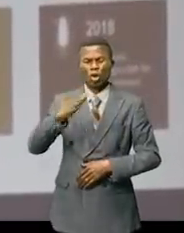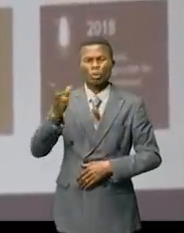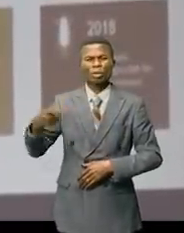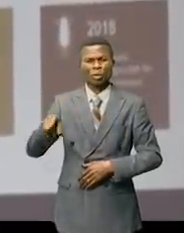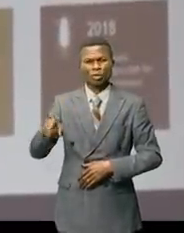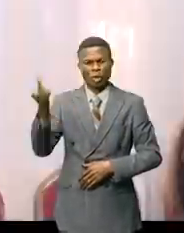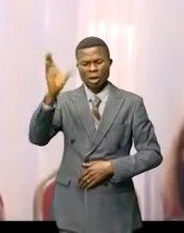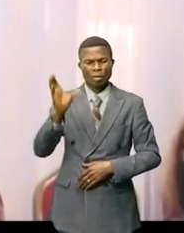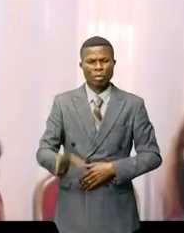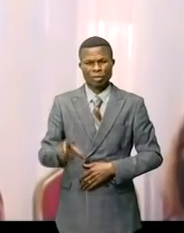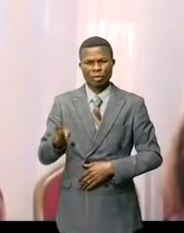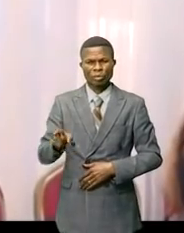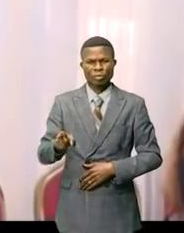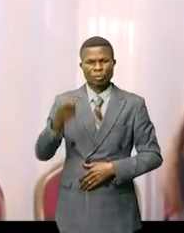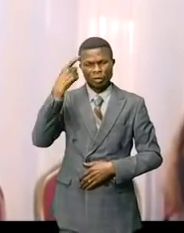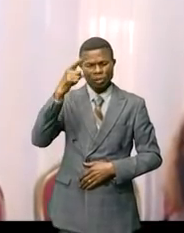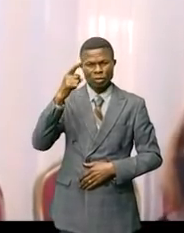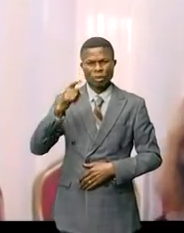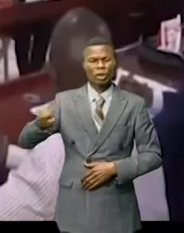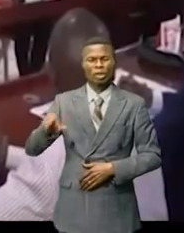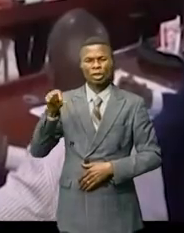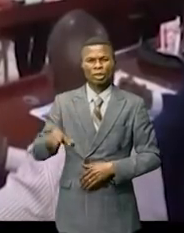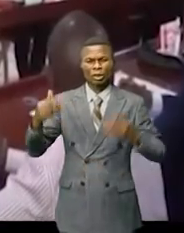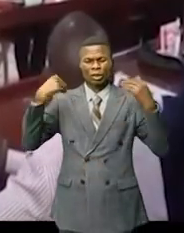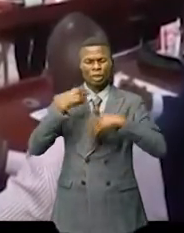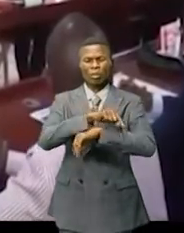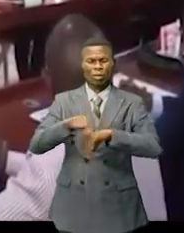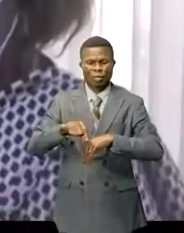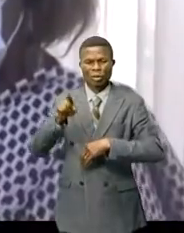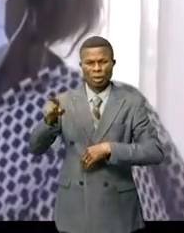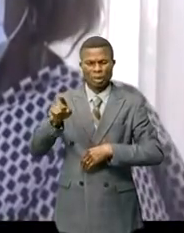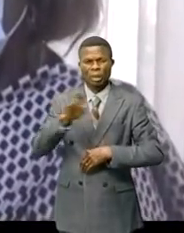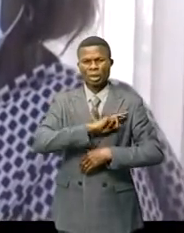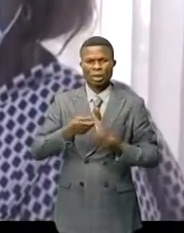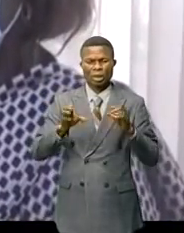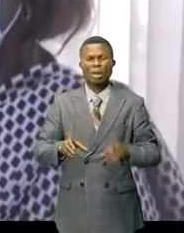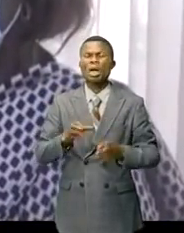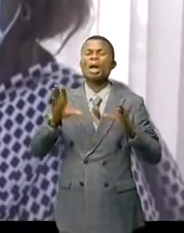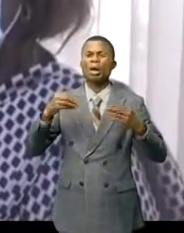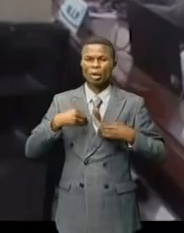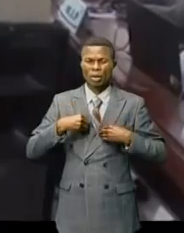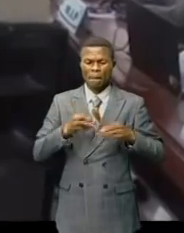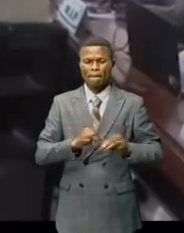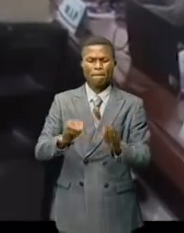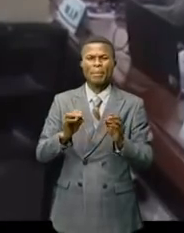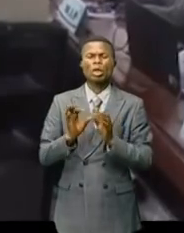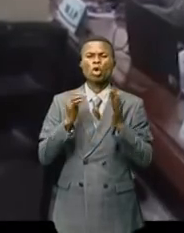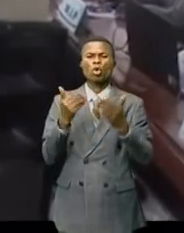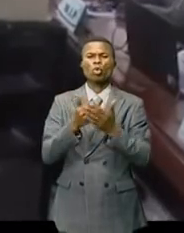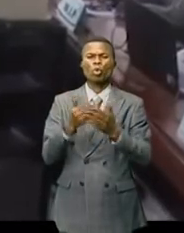du congo centrale pour chirac bollanga chef de bureau dianda rdc il faut imprimer un nouveau mode de collaboration